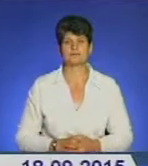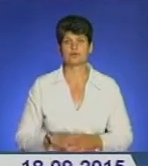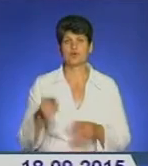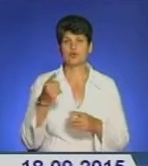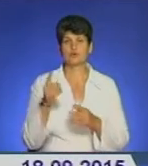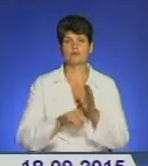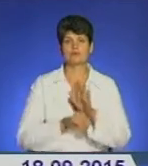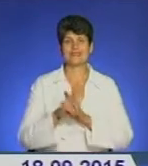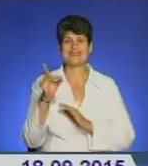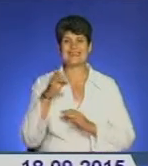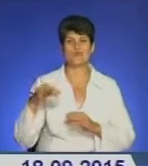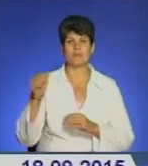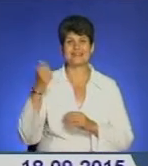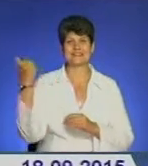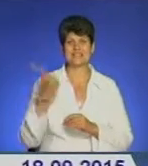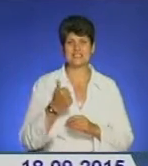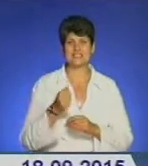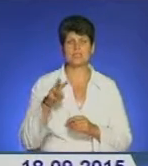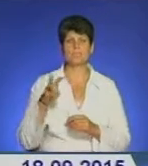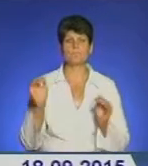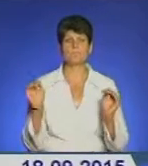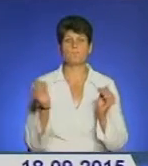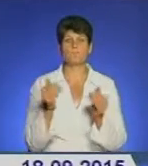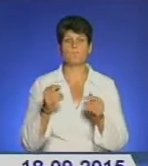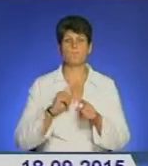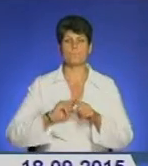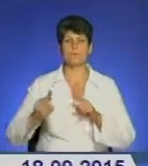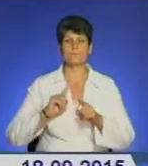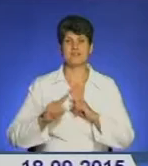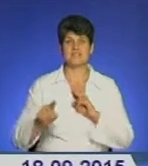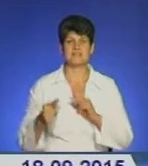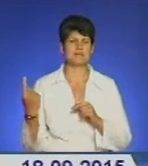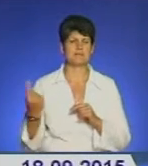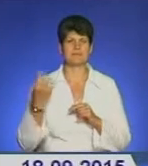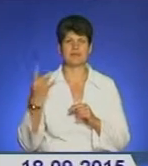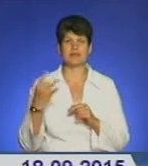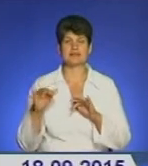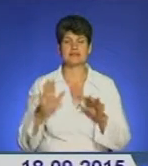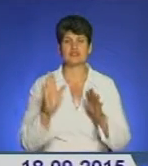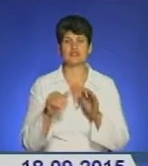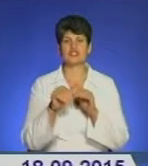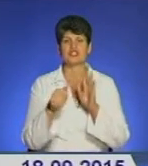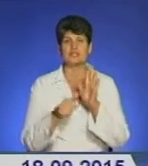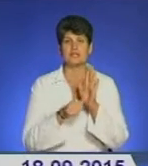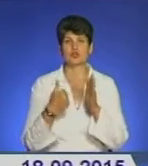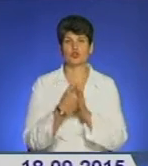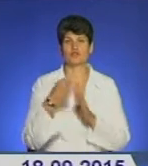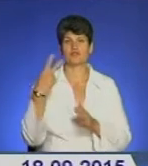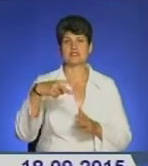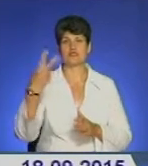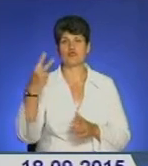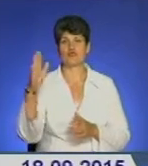У Тернополі стартував Європейський тиждень мобільності. Місто долучається до ініціативи вперше. Заходи триватимуть з 16 по 22